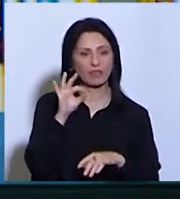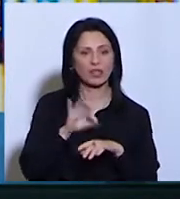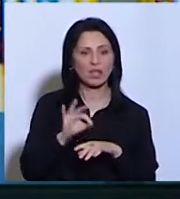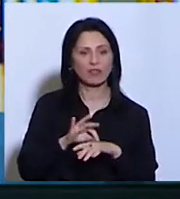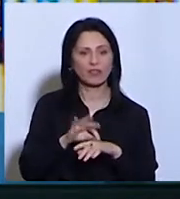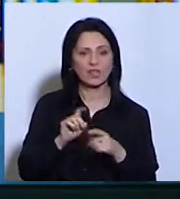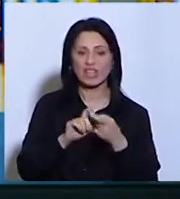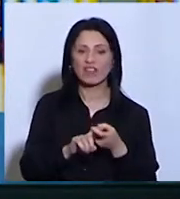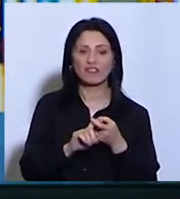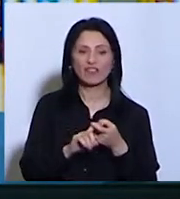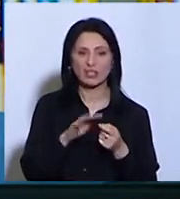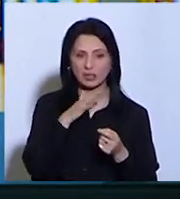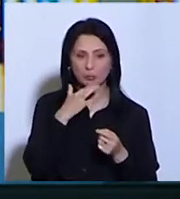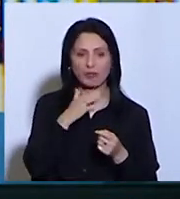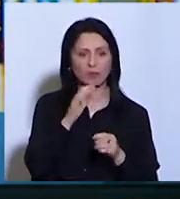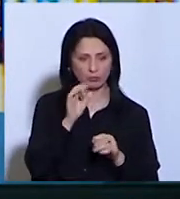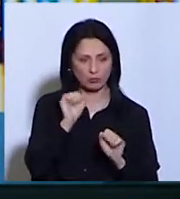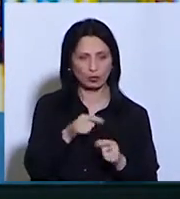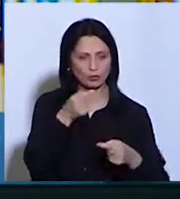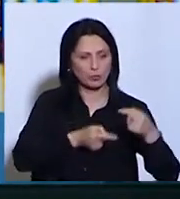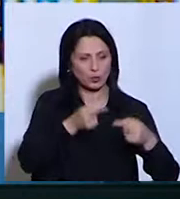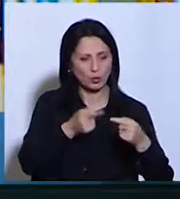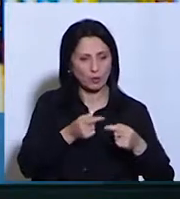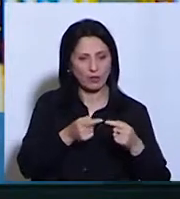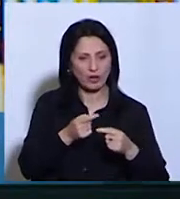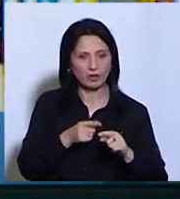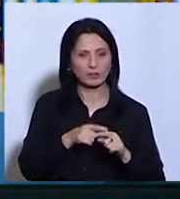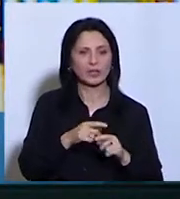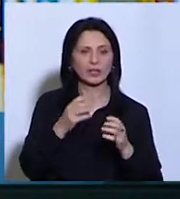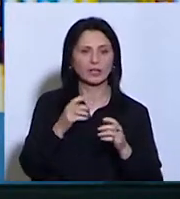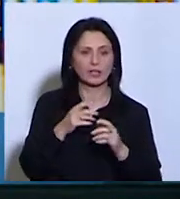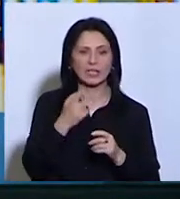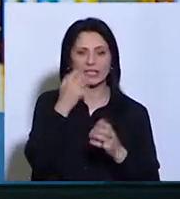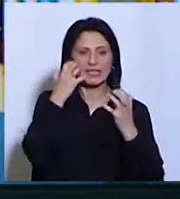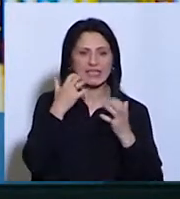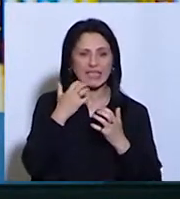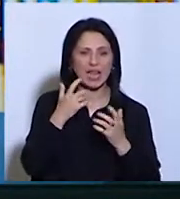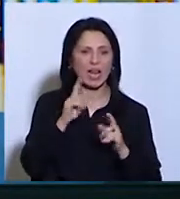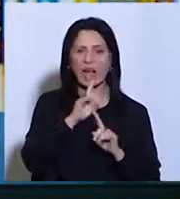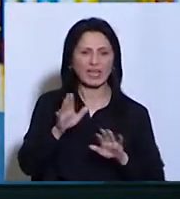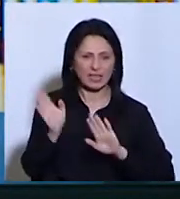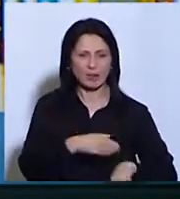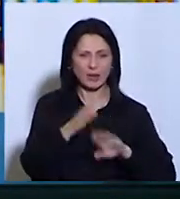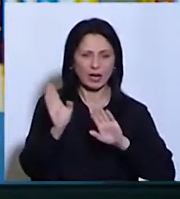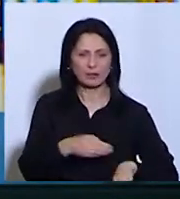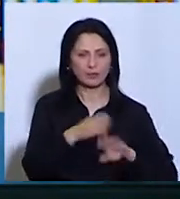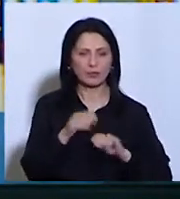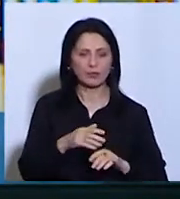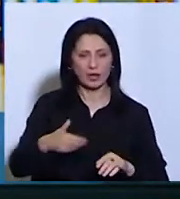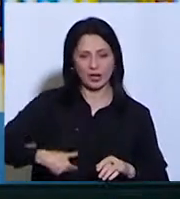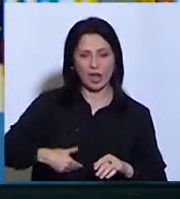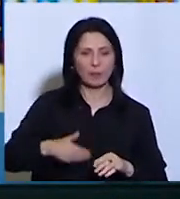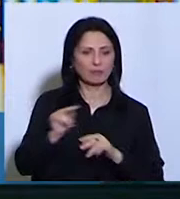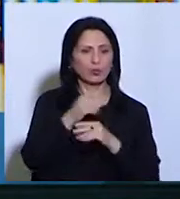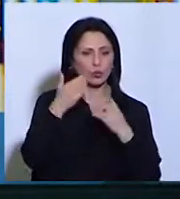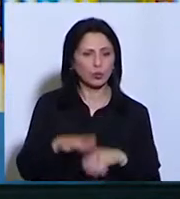დაავადებას, ინფექციურ დაავადებებს ბევრს მოუსპობთ, ხო? ამ აღმოიფხრა ყვავილი, მალე აღარ იქნება წითელა ციტურა, აღარ იქნება, აგერ ახლა გეპატიტის